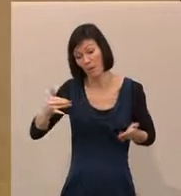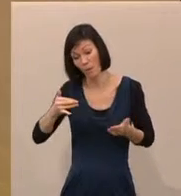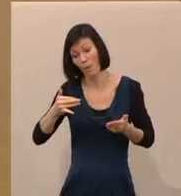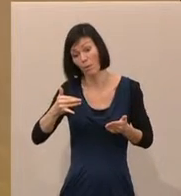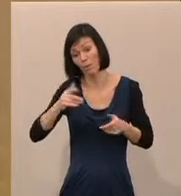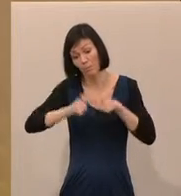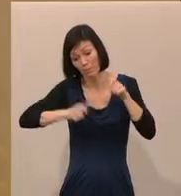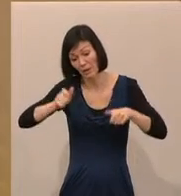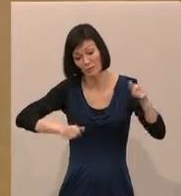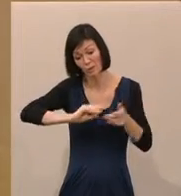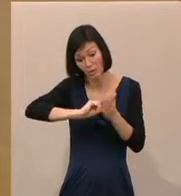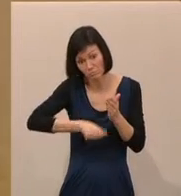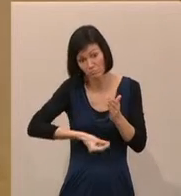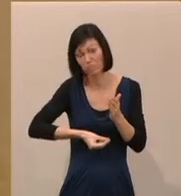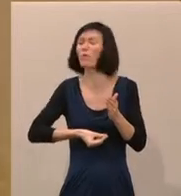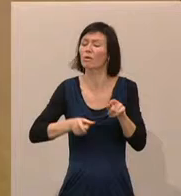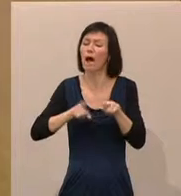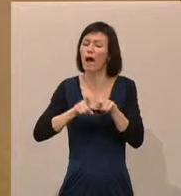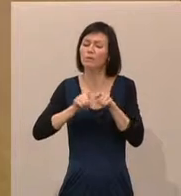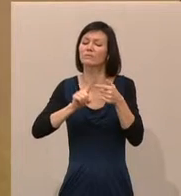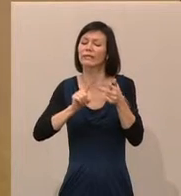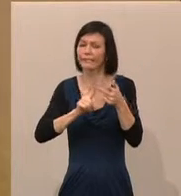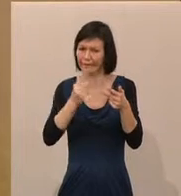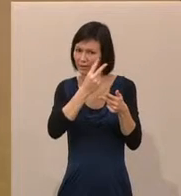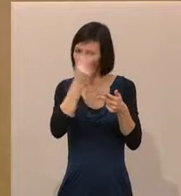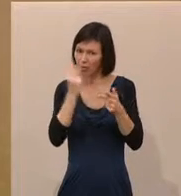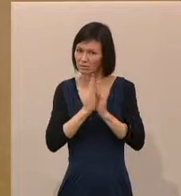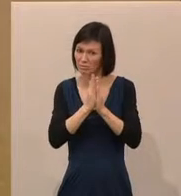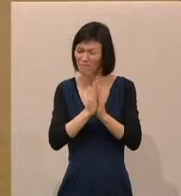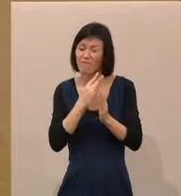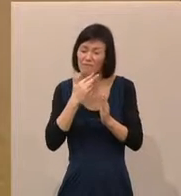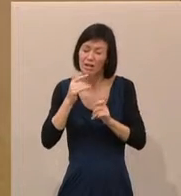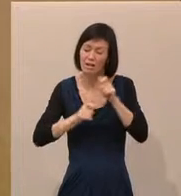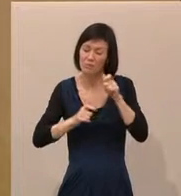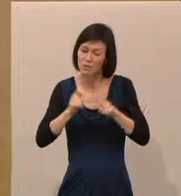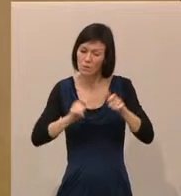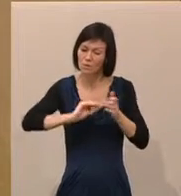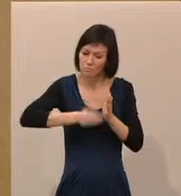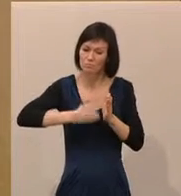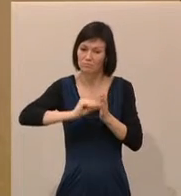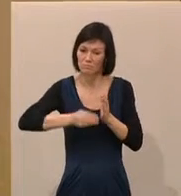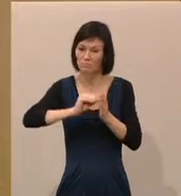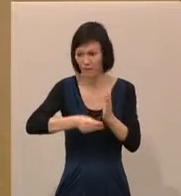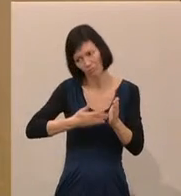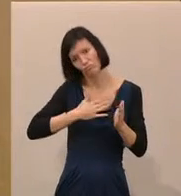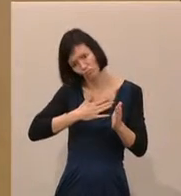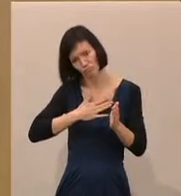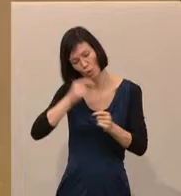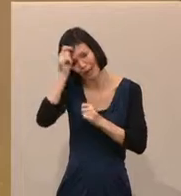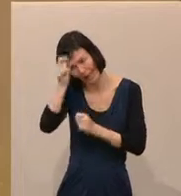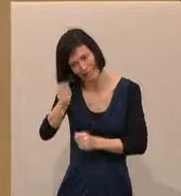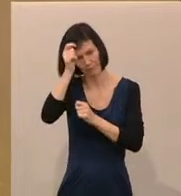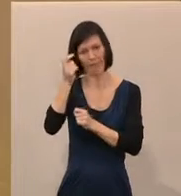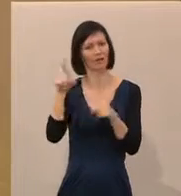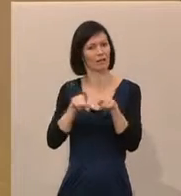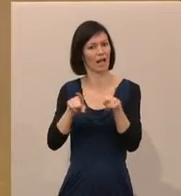auch die anderen Volksbegehren mit einer ganz hohen Anzahl an Bürgerinnen und Bürgerbeteiligung schon geschuldet gewesen,